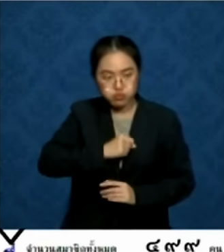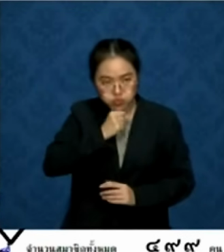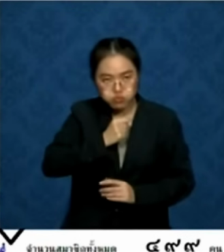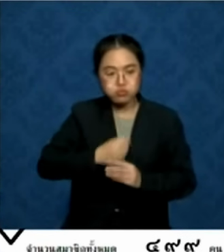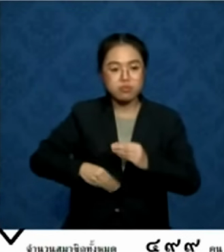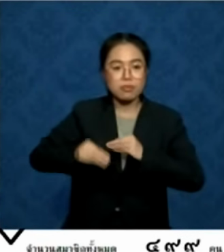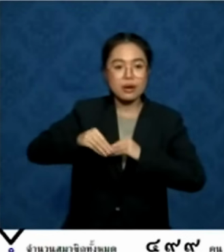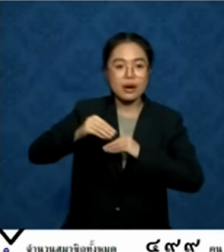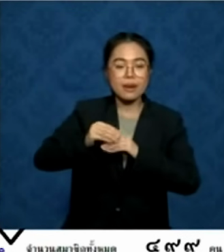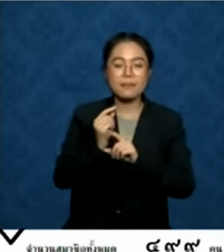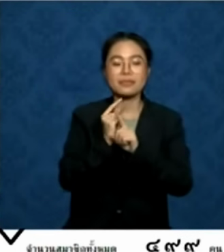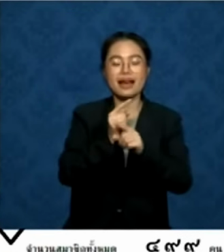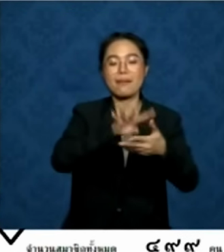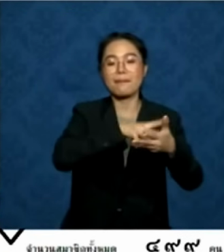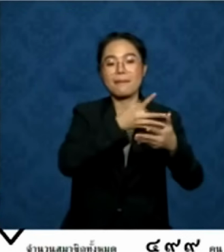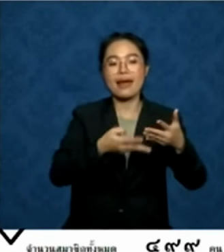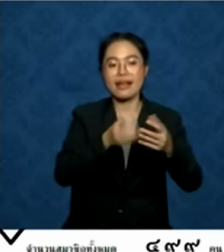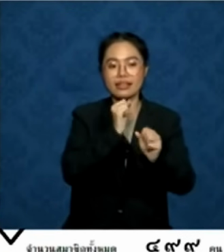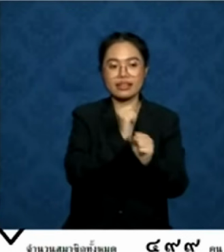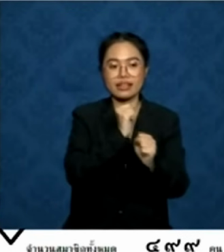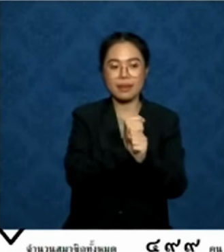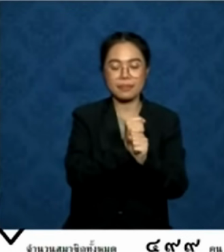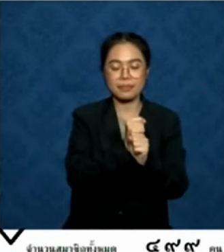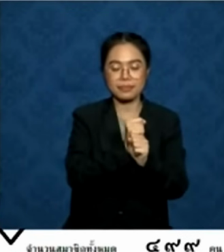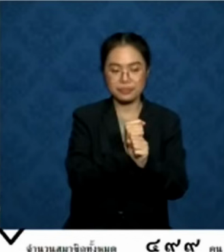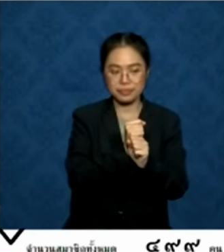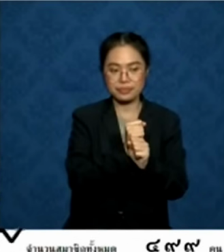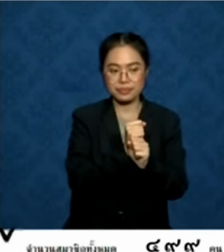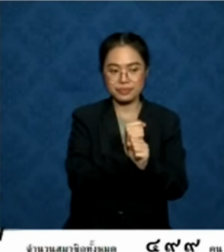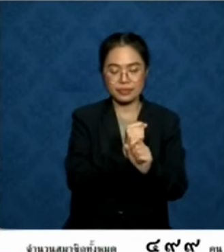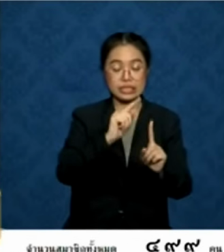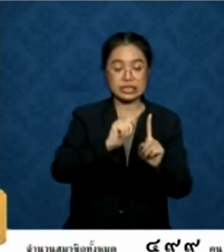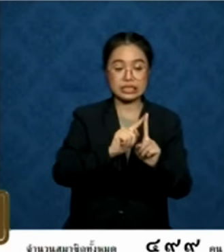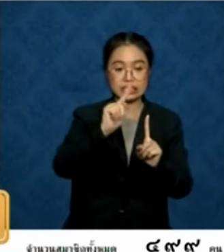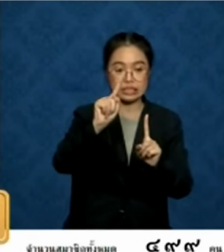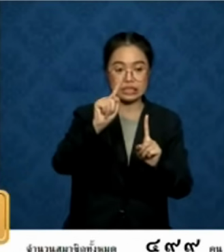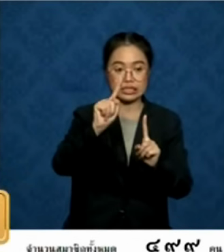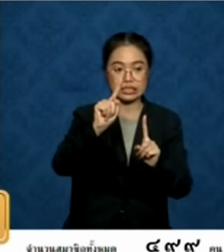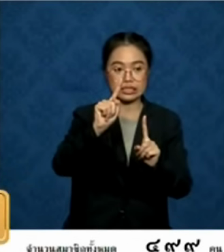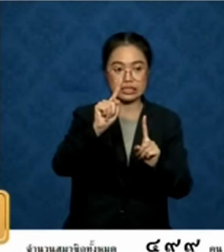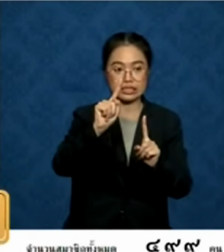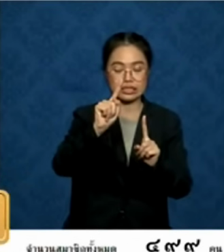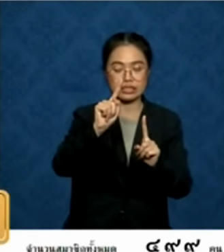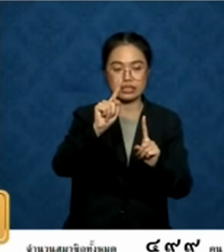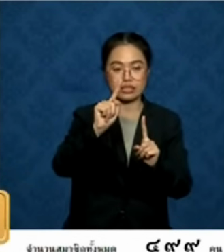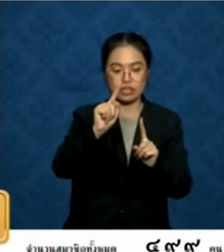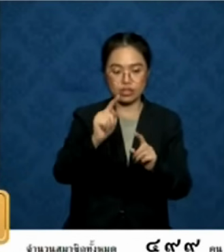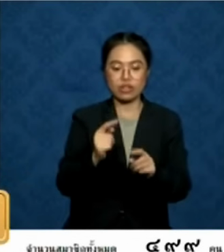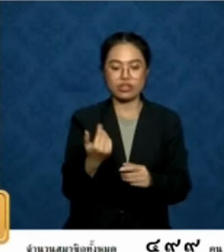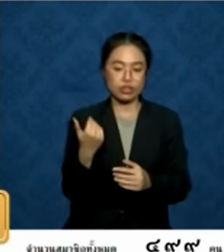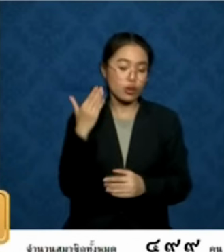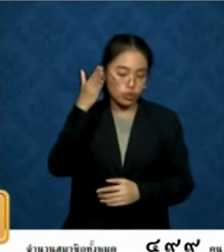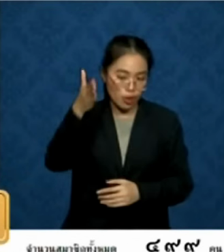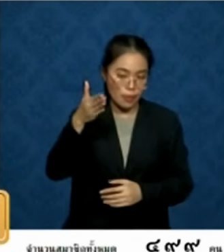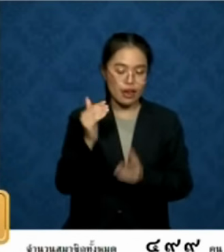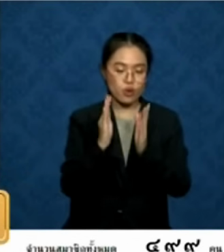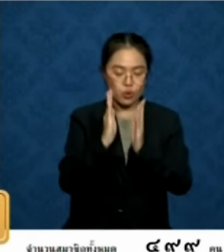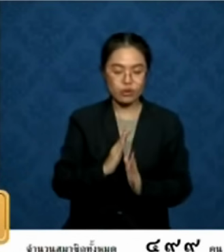านสำคัญดังนี้ข้อ 1. การเตรียมพร้อมเพื่อรองรับสังคมสูงวัยงบประม